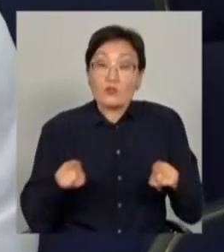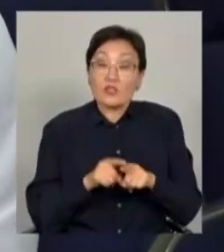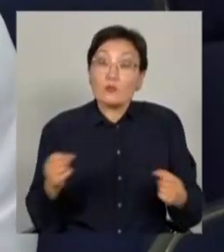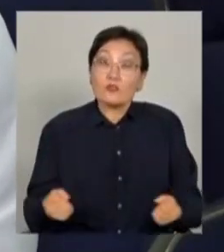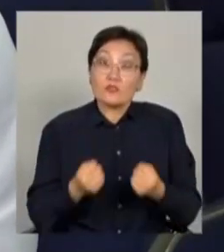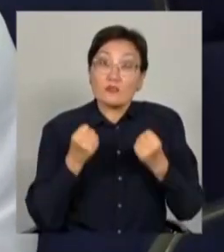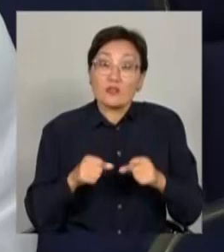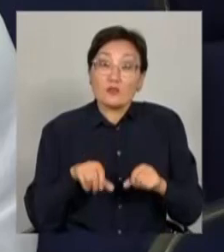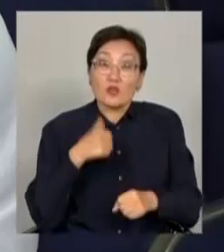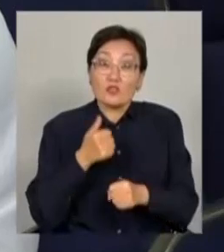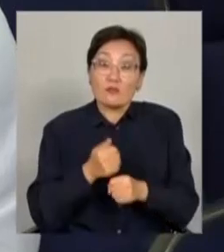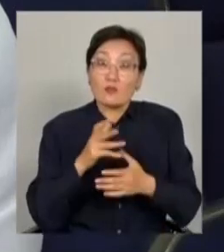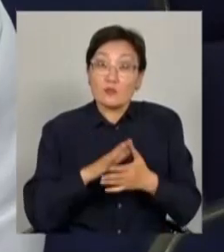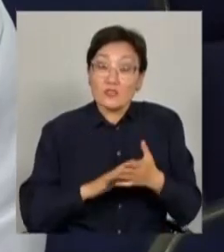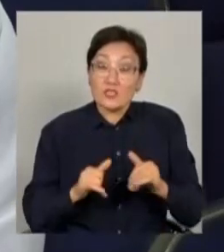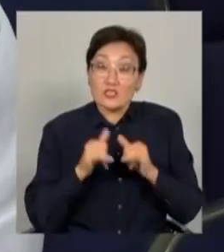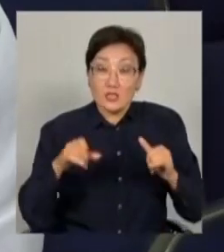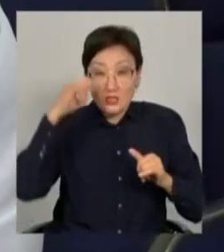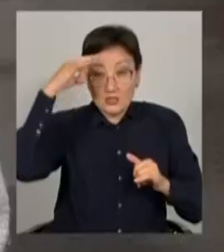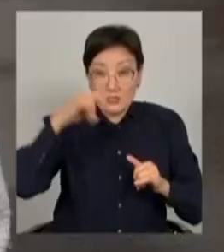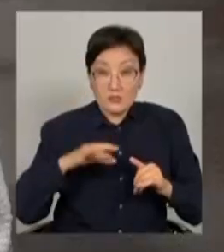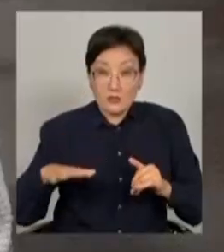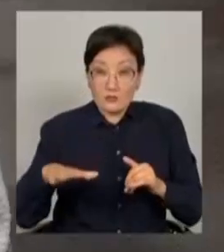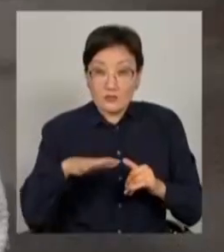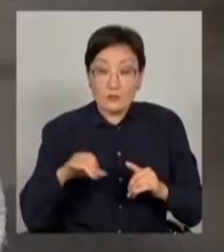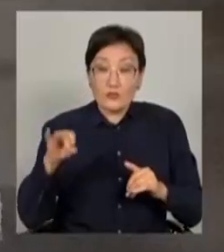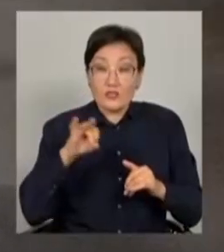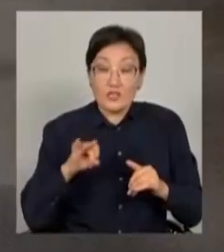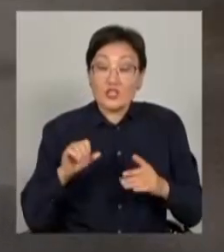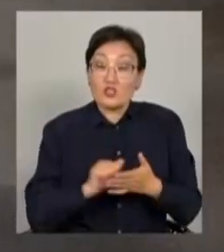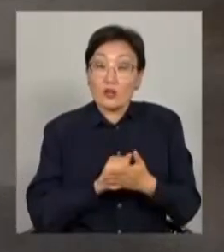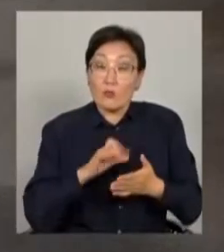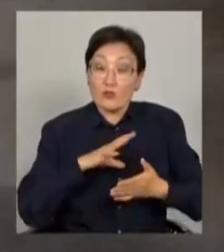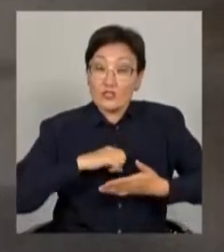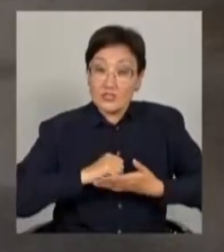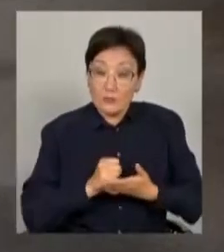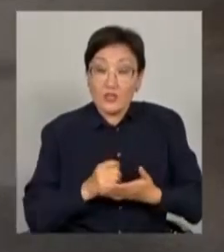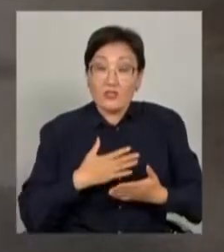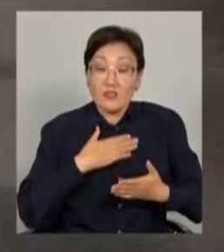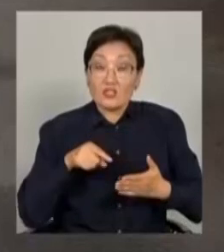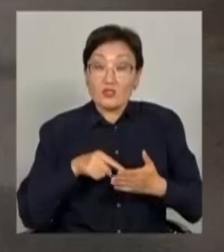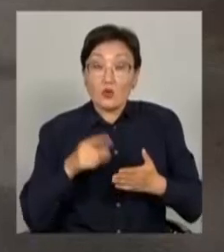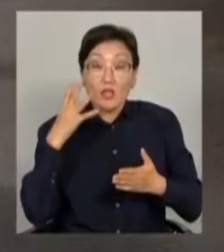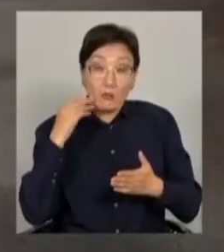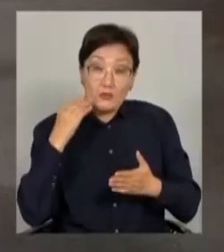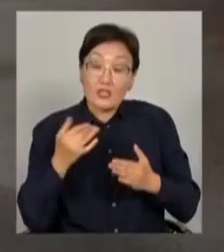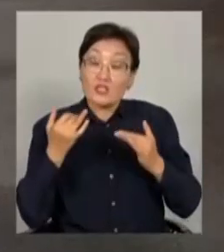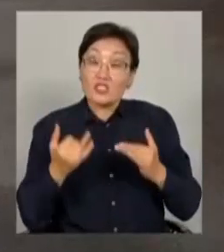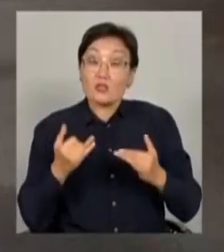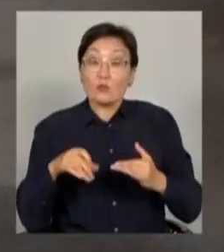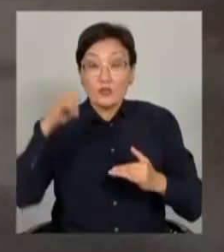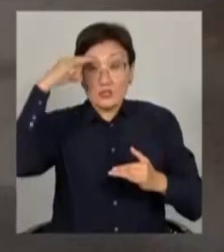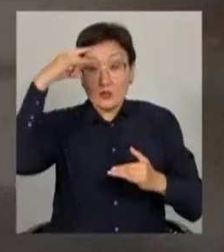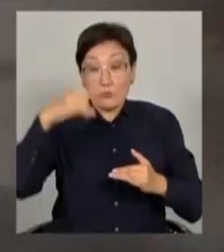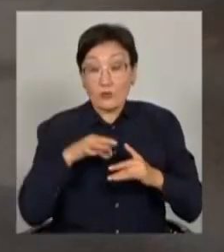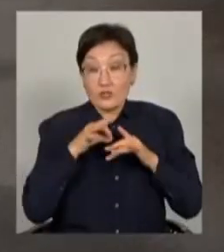поддержка - основа для дальнейшего развития Казахстана исторический документ был принят именно в нашем городе в Алматы сейчас в стране